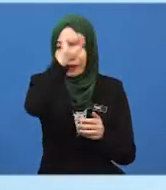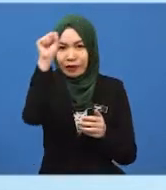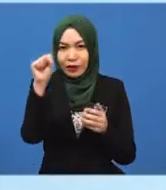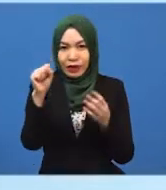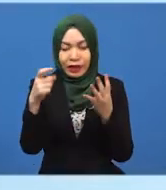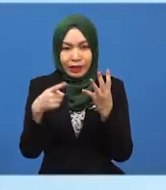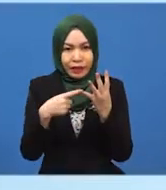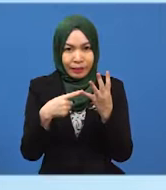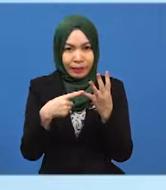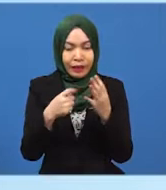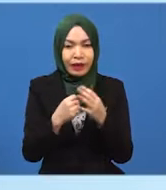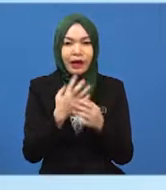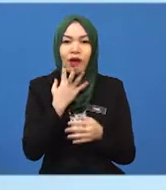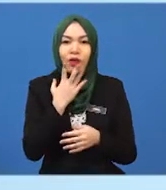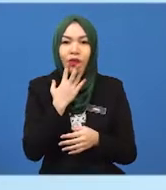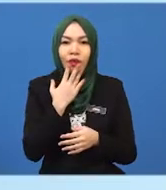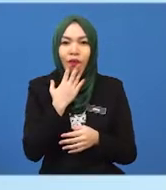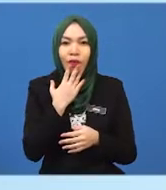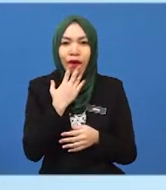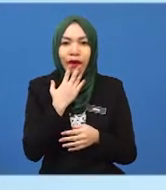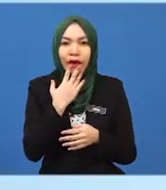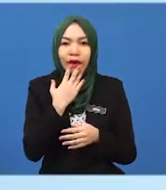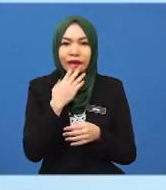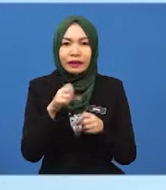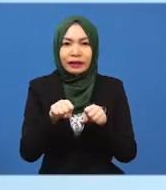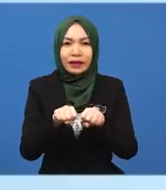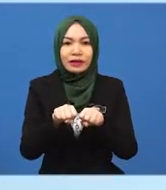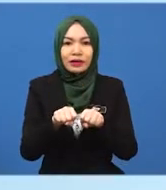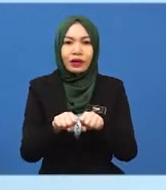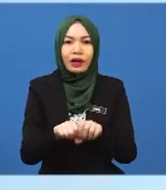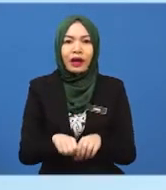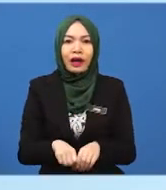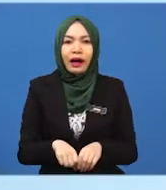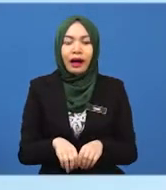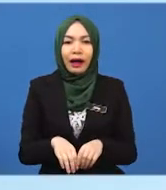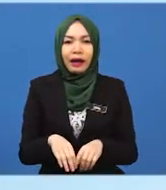Soalan keempat, warna kasut abang ialah hitam.